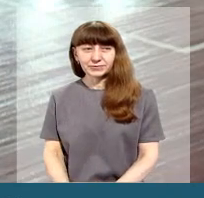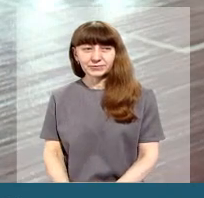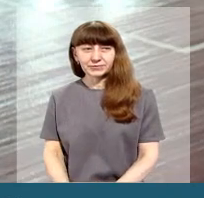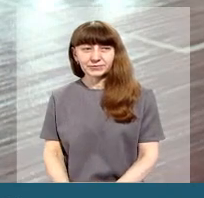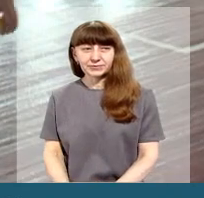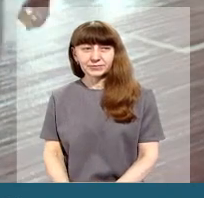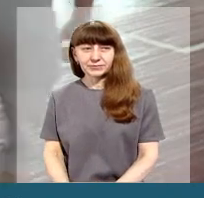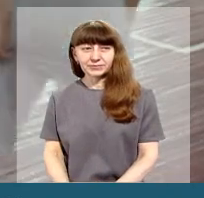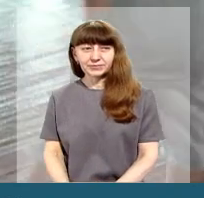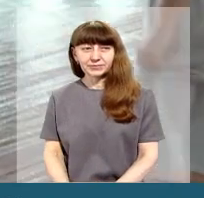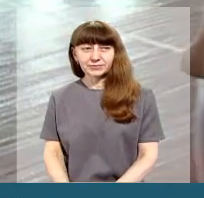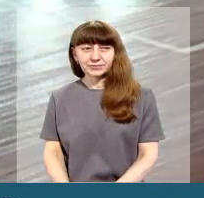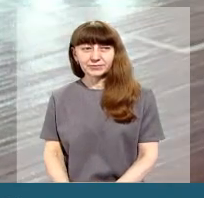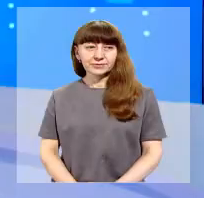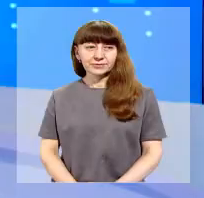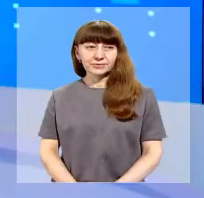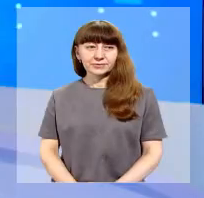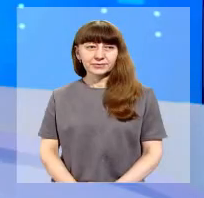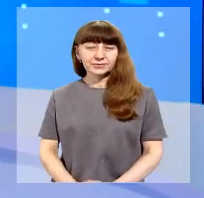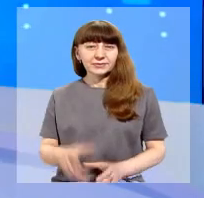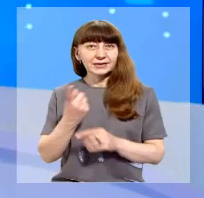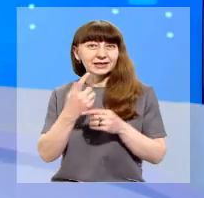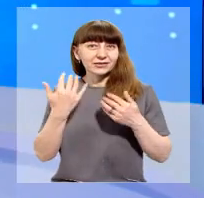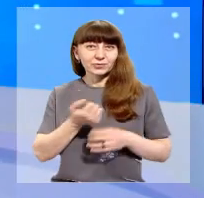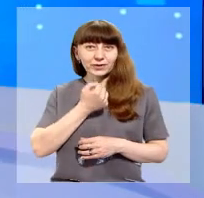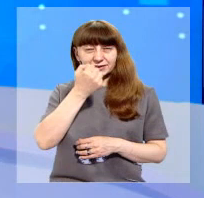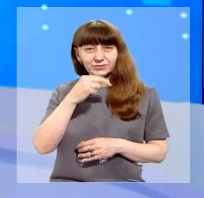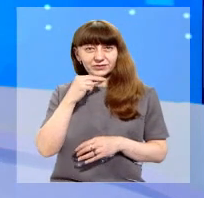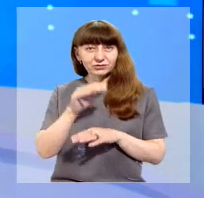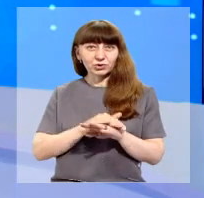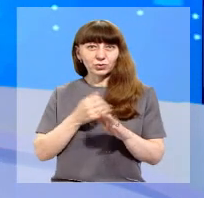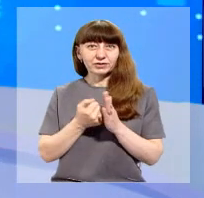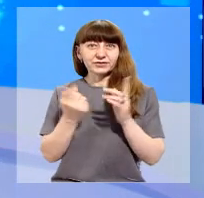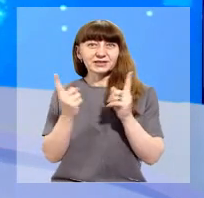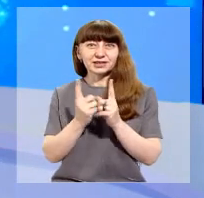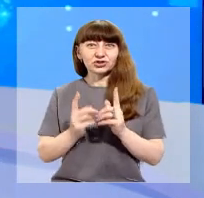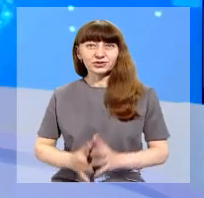Бабич, телеканал Кустанай. На этом все. До встречи.